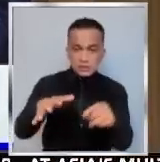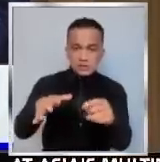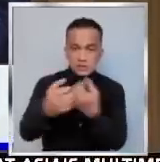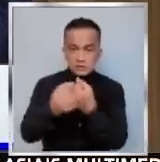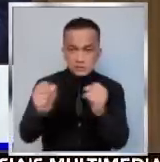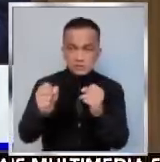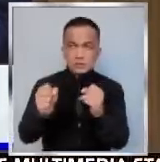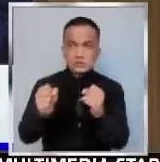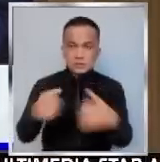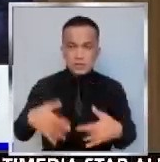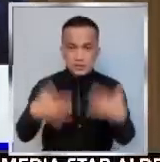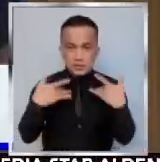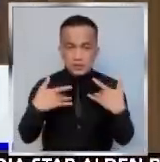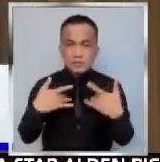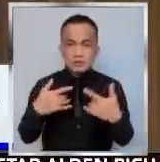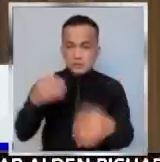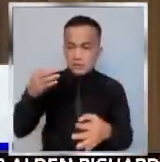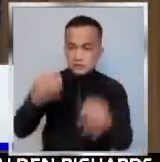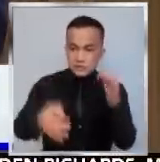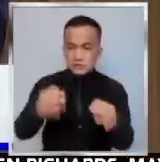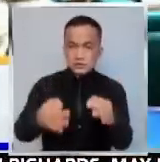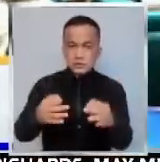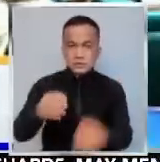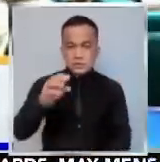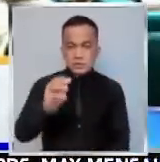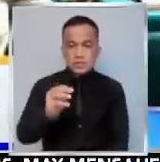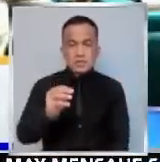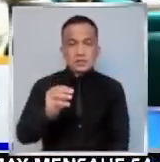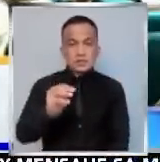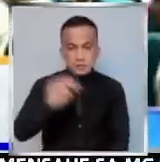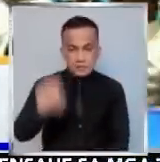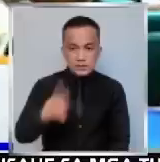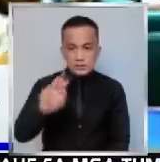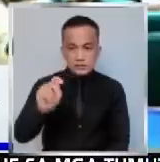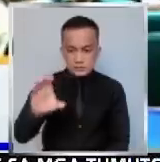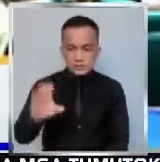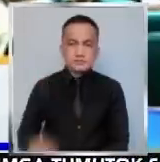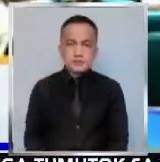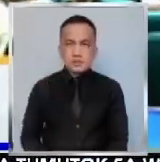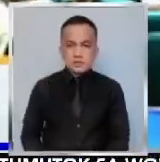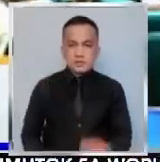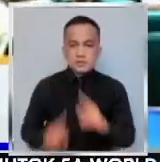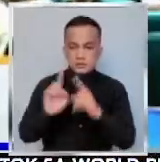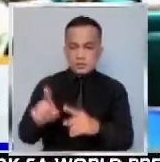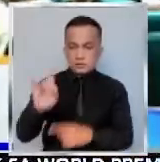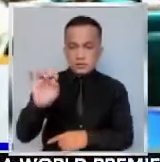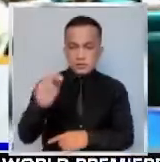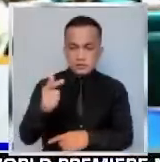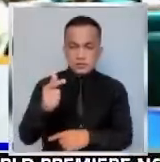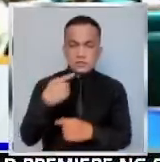yung buhay ng judge ng Manila Regional Trial Court. Sagot ng sponsor ng DILG budget na si Nueva